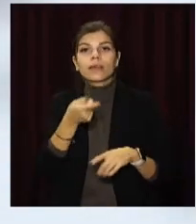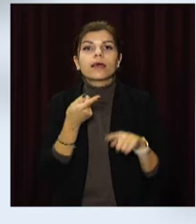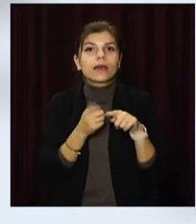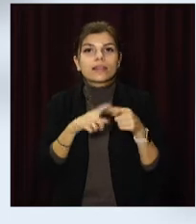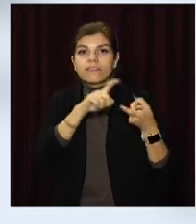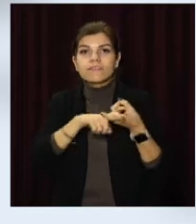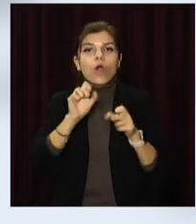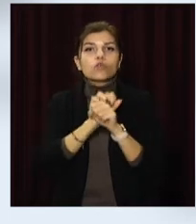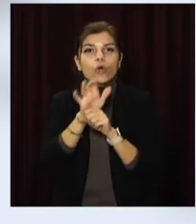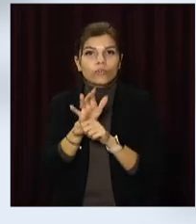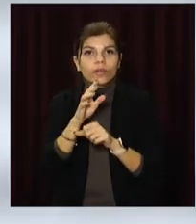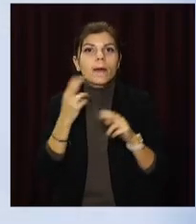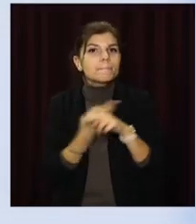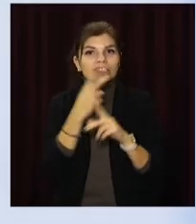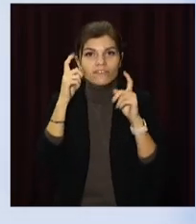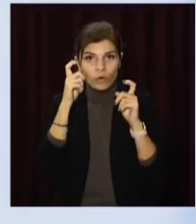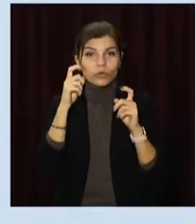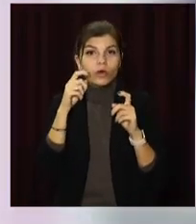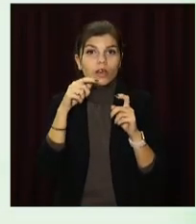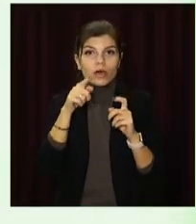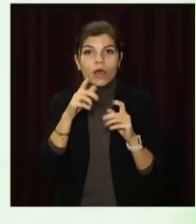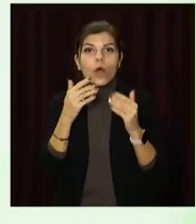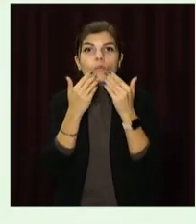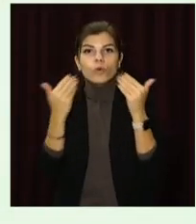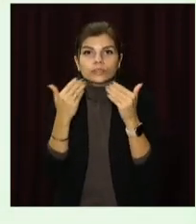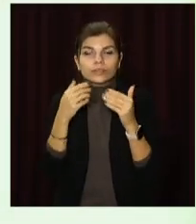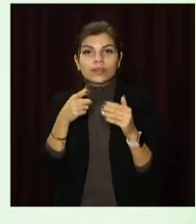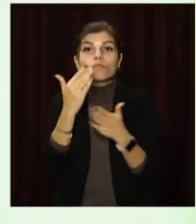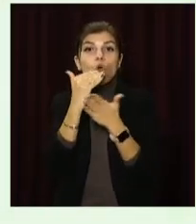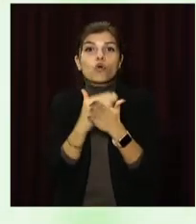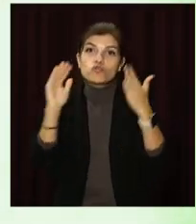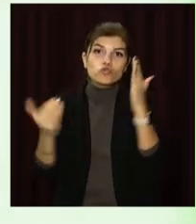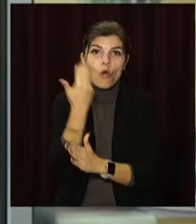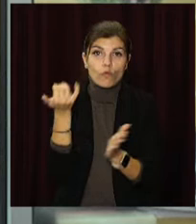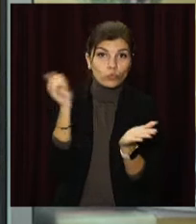«Згенерувати ковід-сертифікат без фото» доступна в останньому оновленому застосунку.